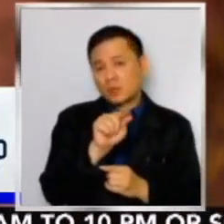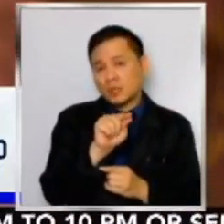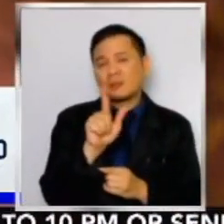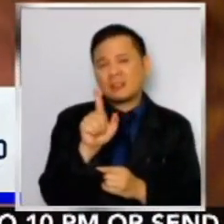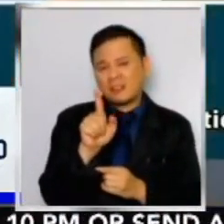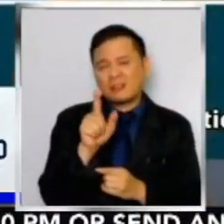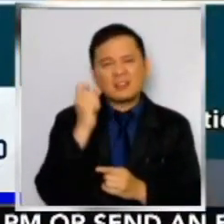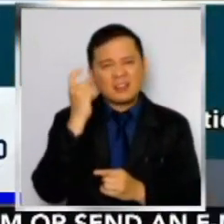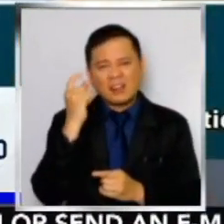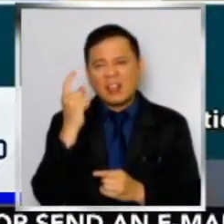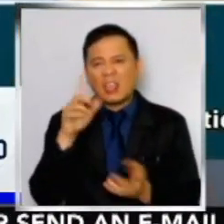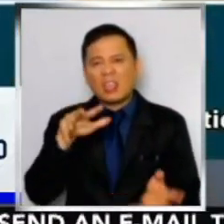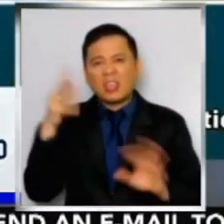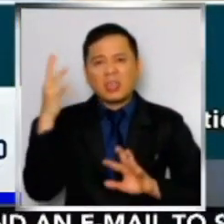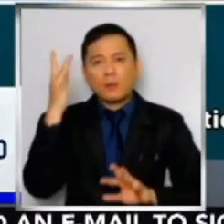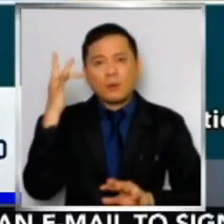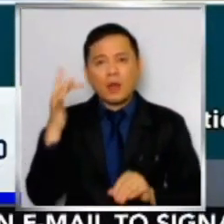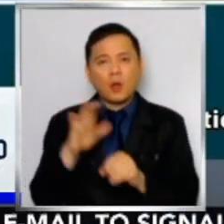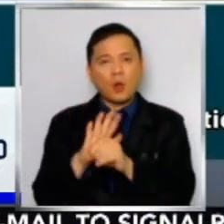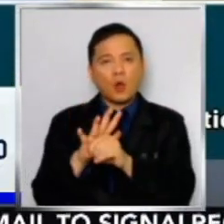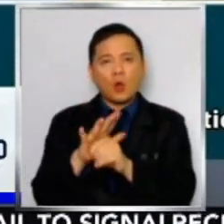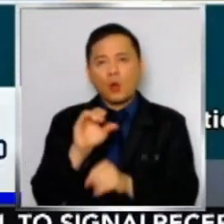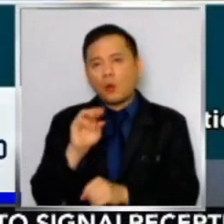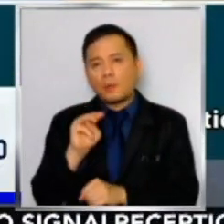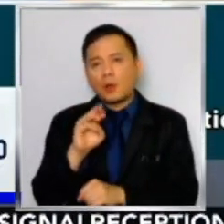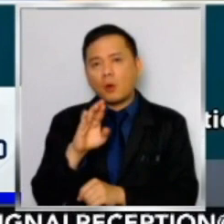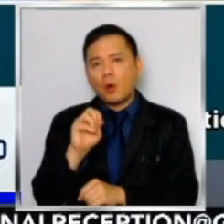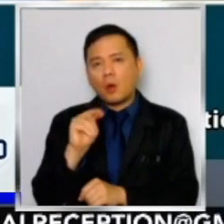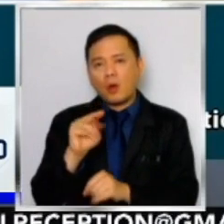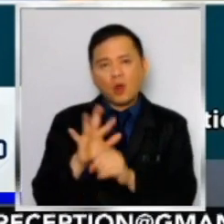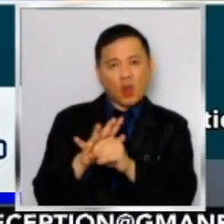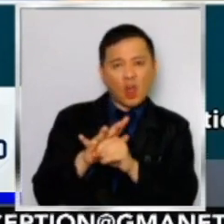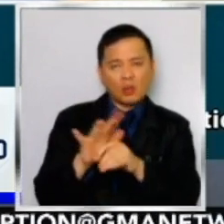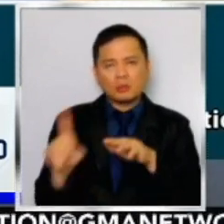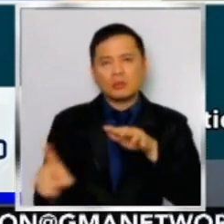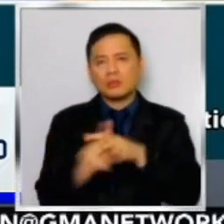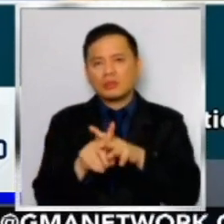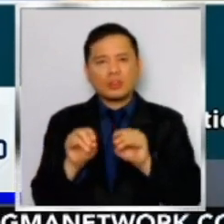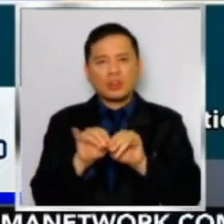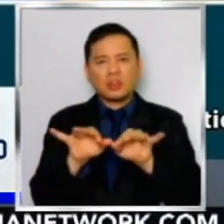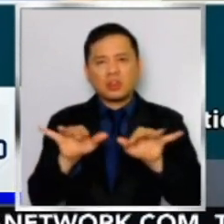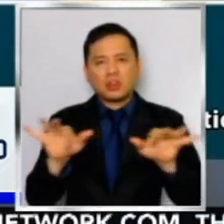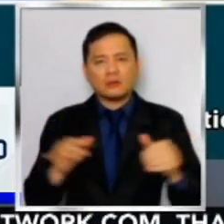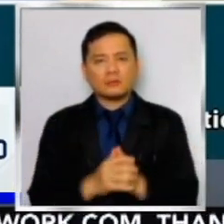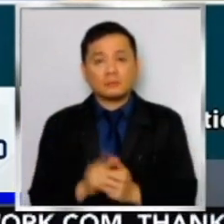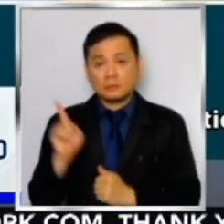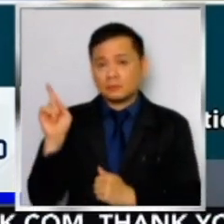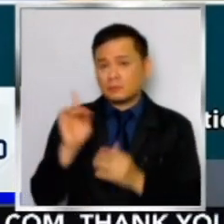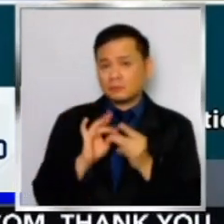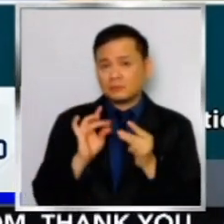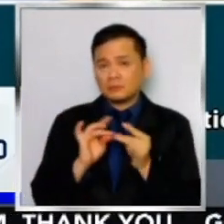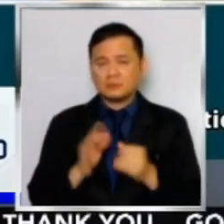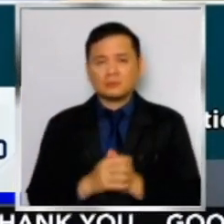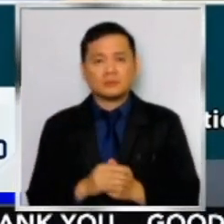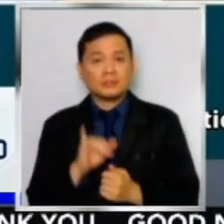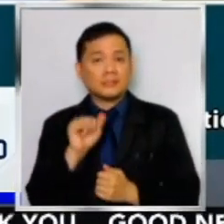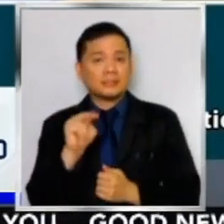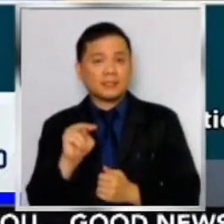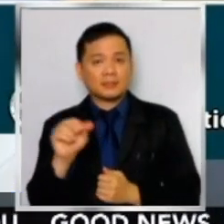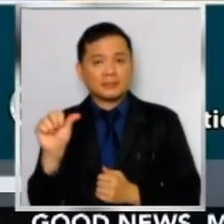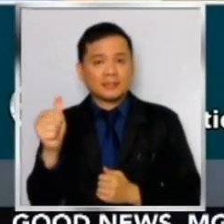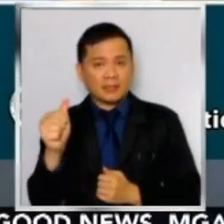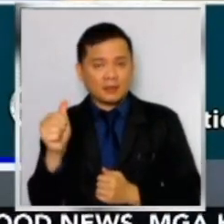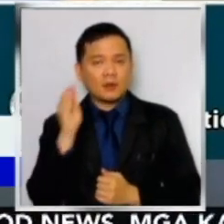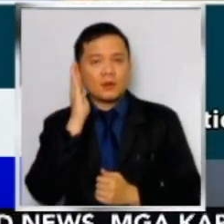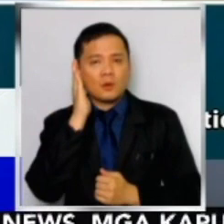Omicron variant. Pagdating naman po ng February 10, itutuloy na po natin yung pagpayag